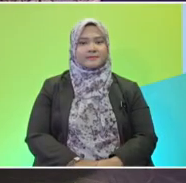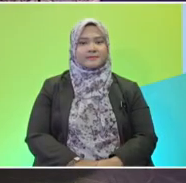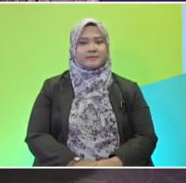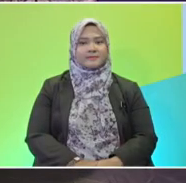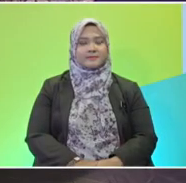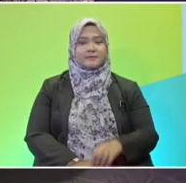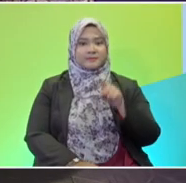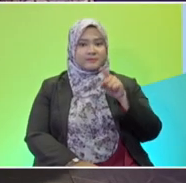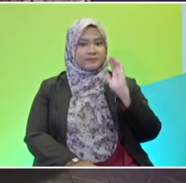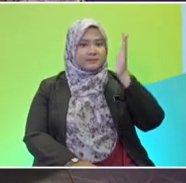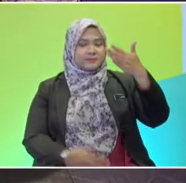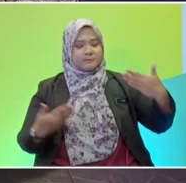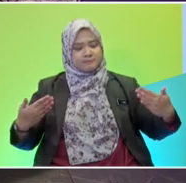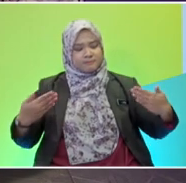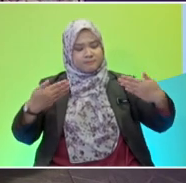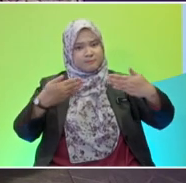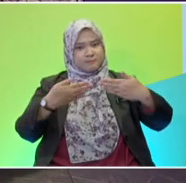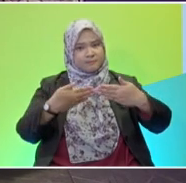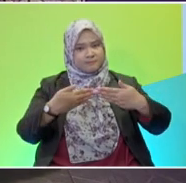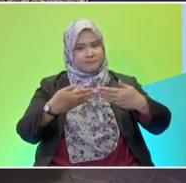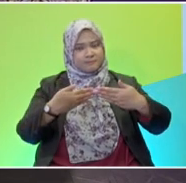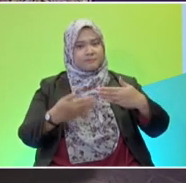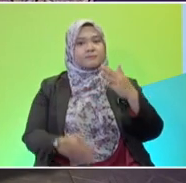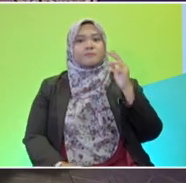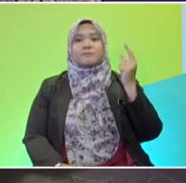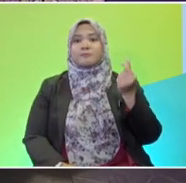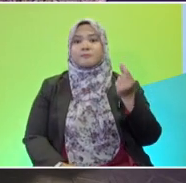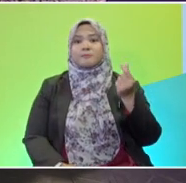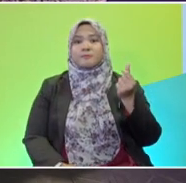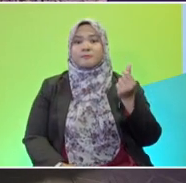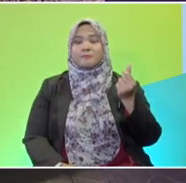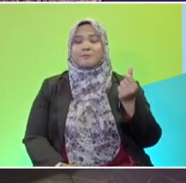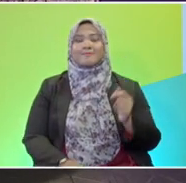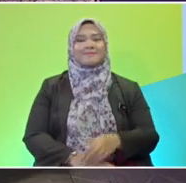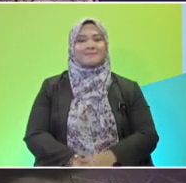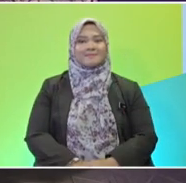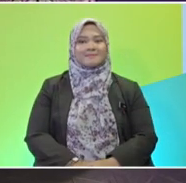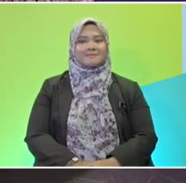5 ringgit dan juga 10 Ringgit dan juga di belakangnya juga kan